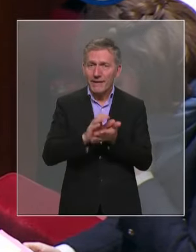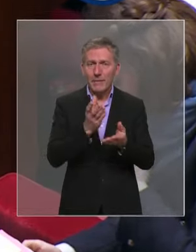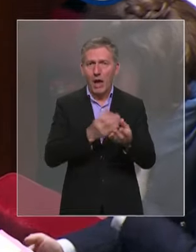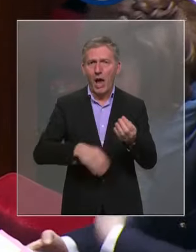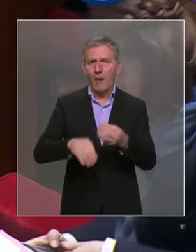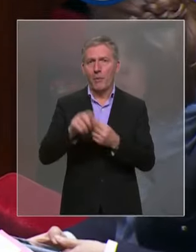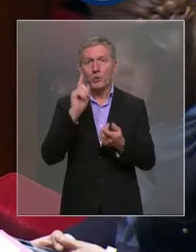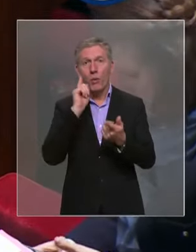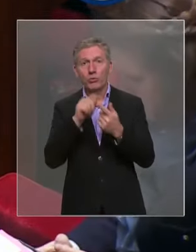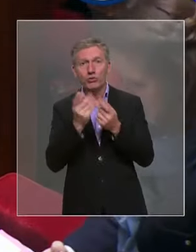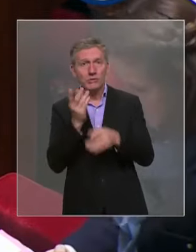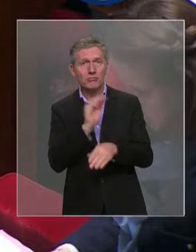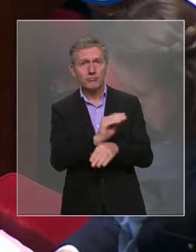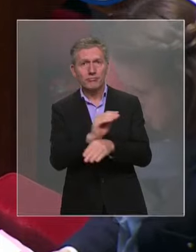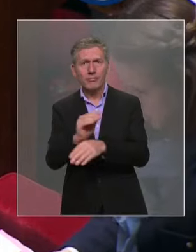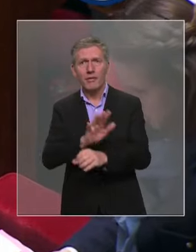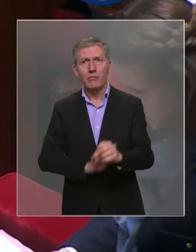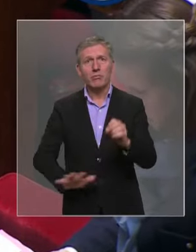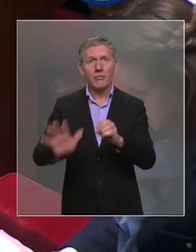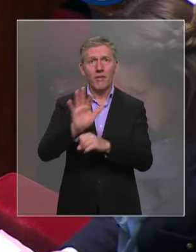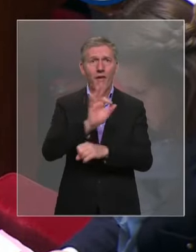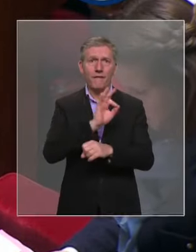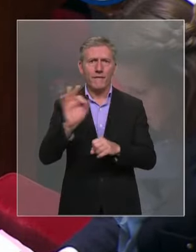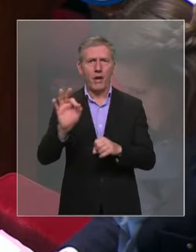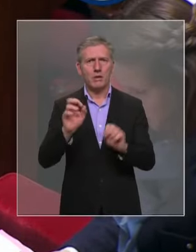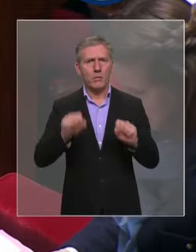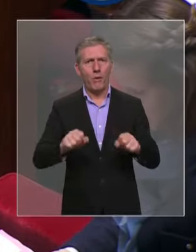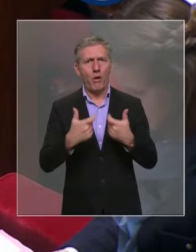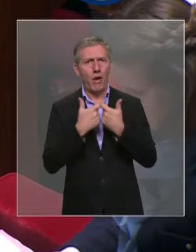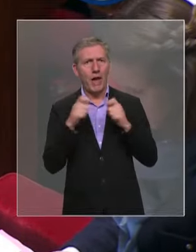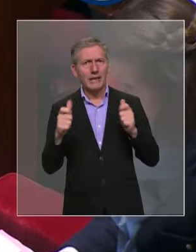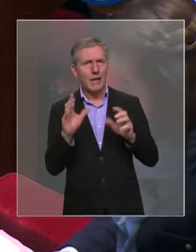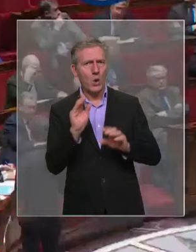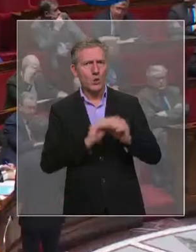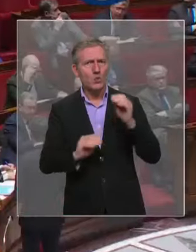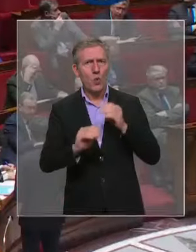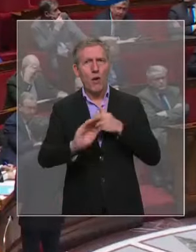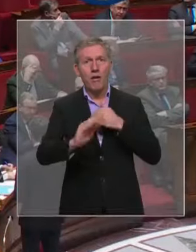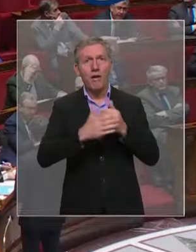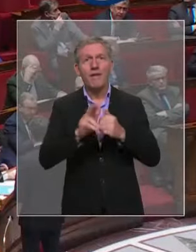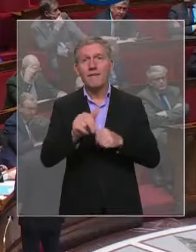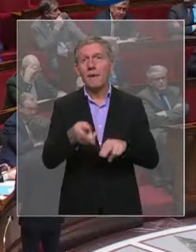de garantir partout sur le territoire l'accès à des soins palliatifs.